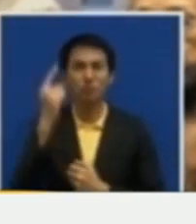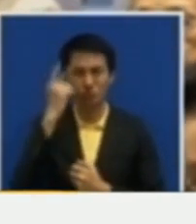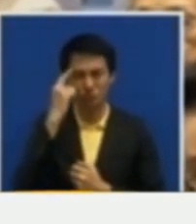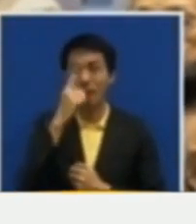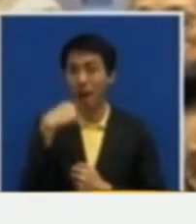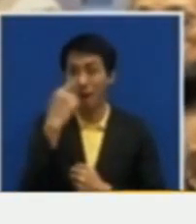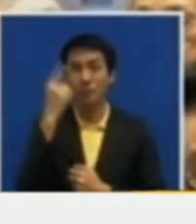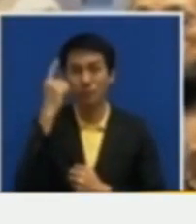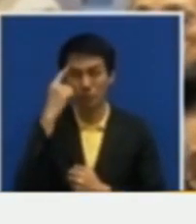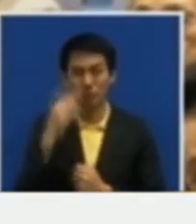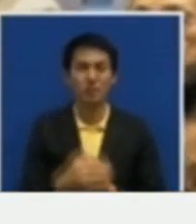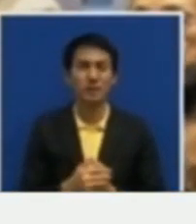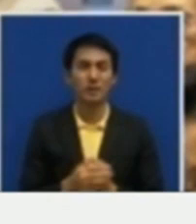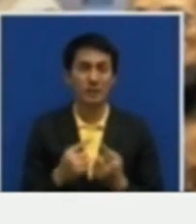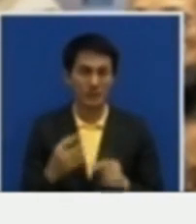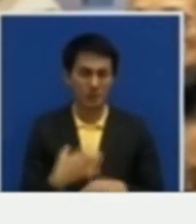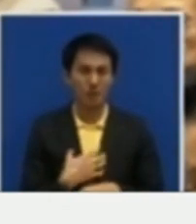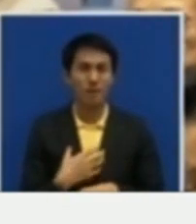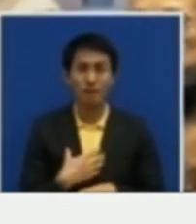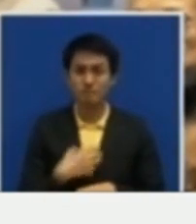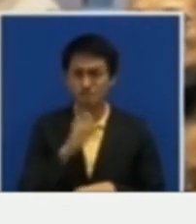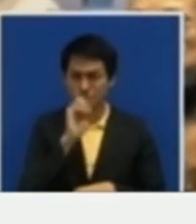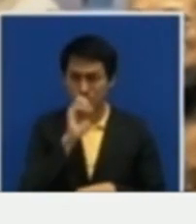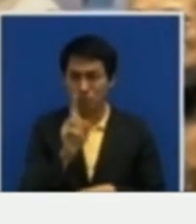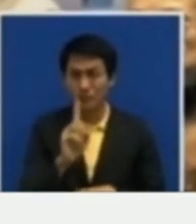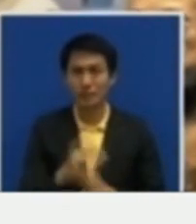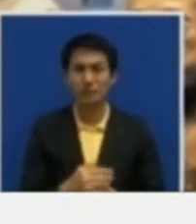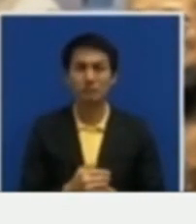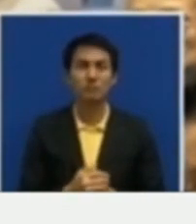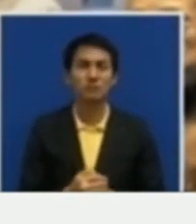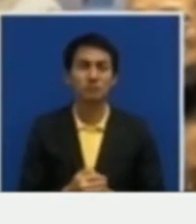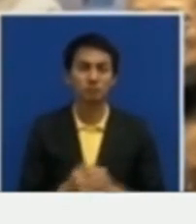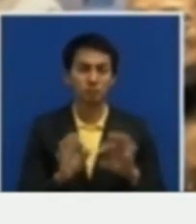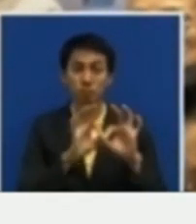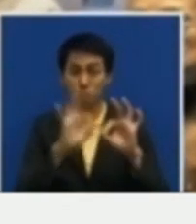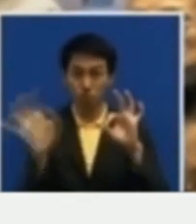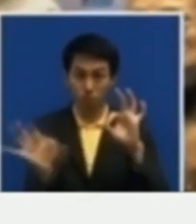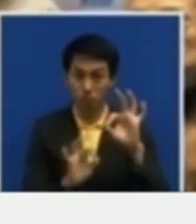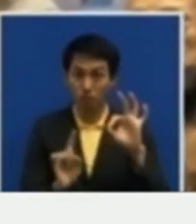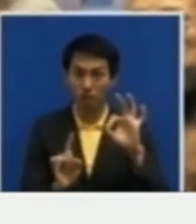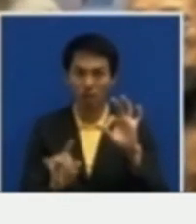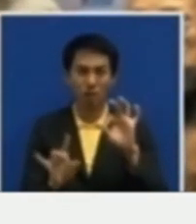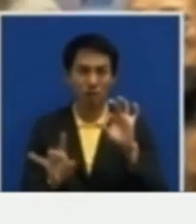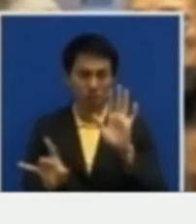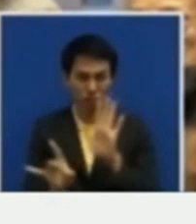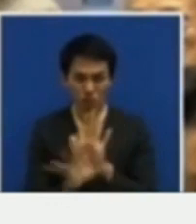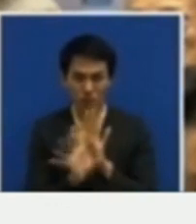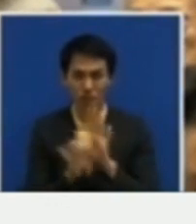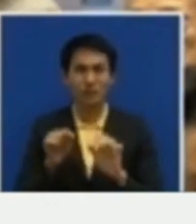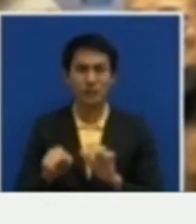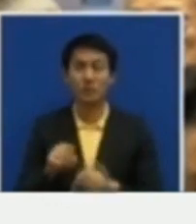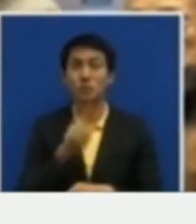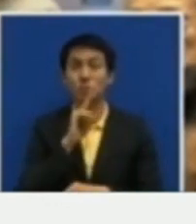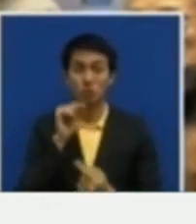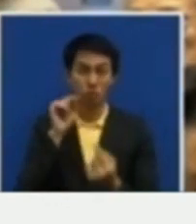TOT สามารถรองรับสมาชิกได้600กว่าคนแต่วุฒิสภามีแค่200กว่าคนห้องมันก็เลยไม่เต็มค่ะถ่ายรูปออกมามันก็เ